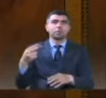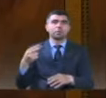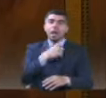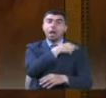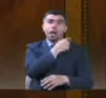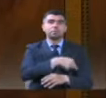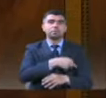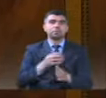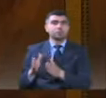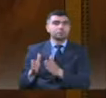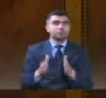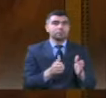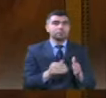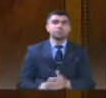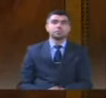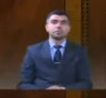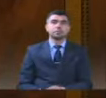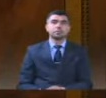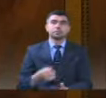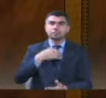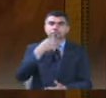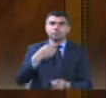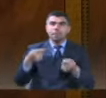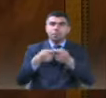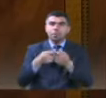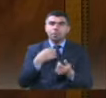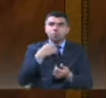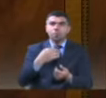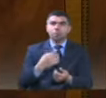انا دابا الاخوان ملي كنتكلموا على